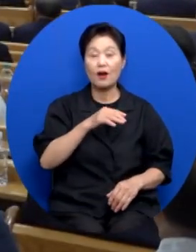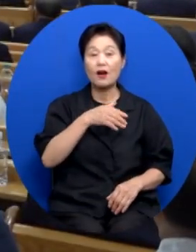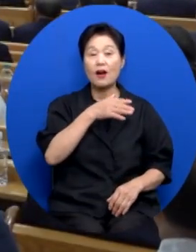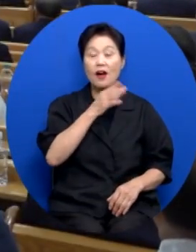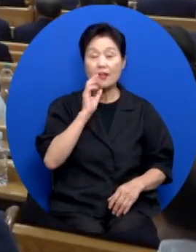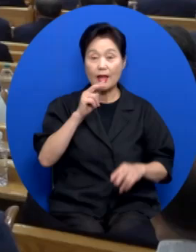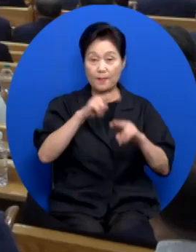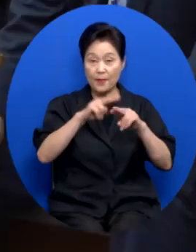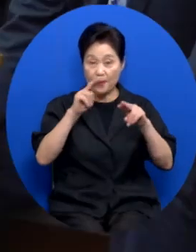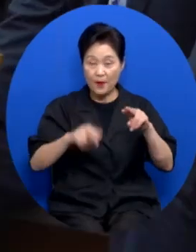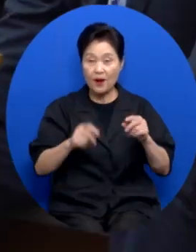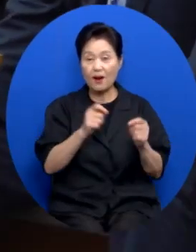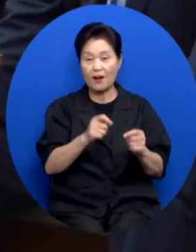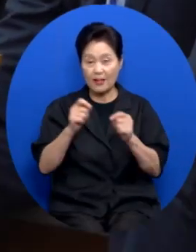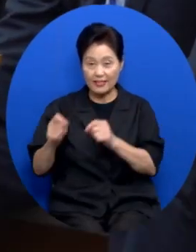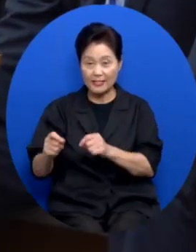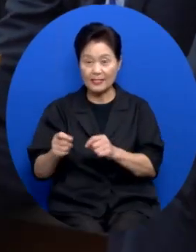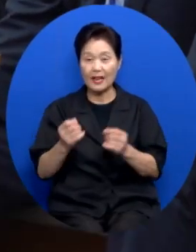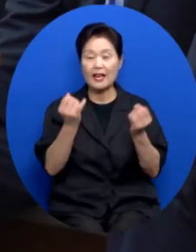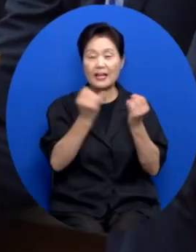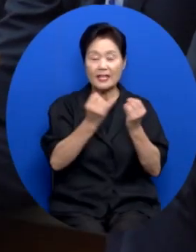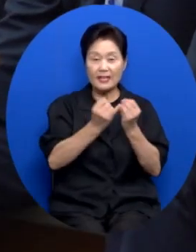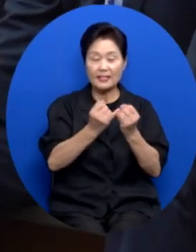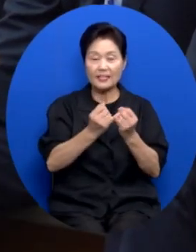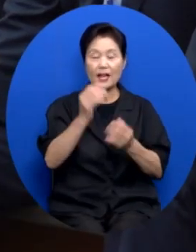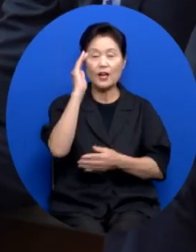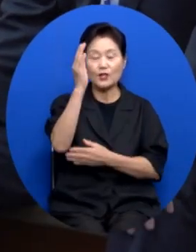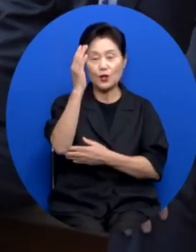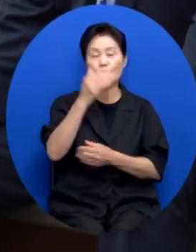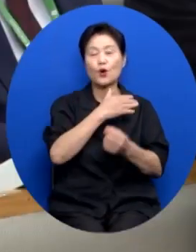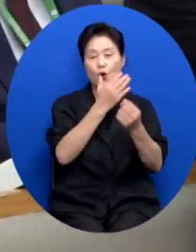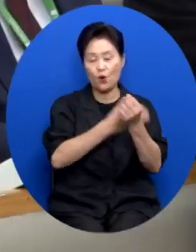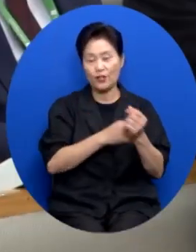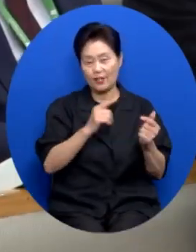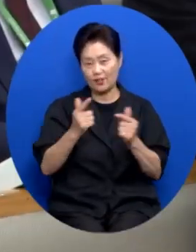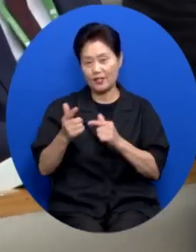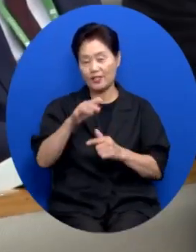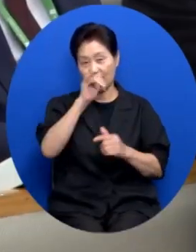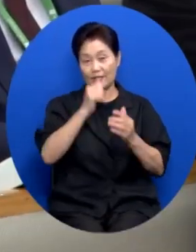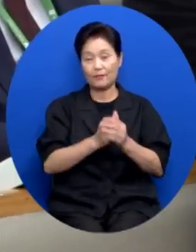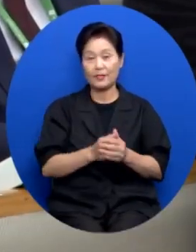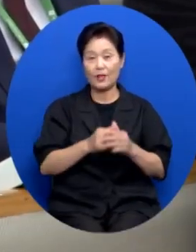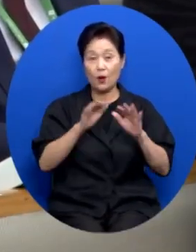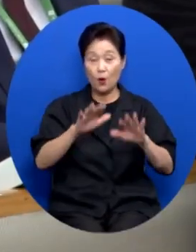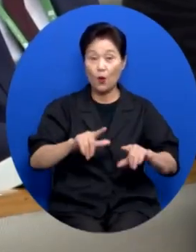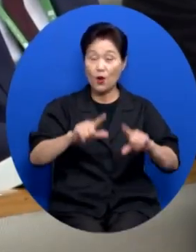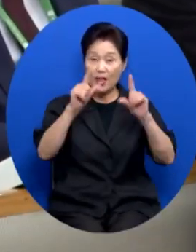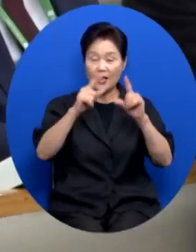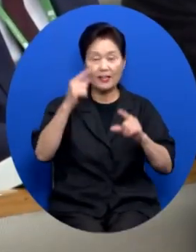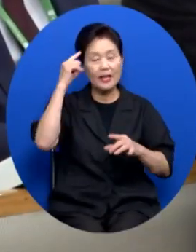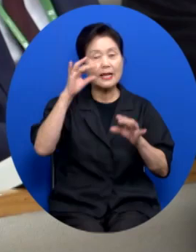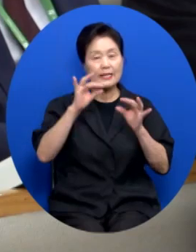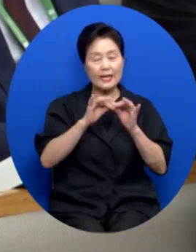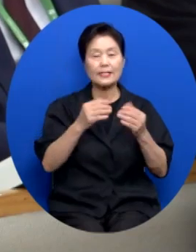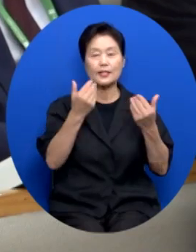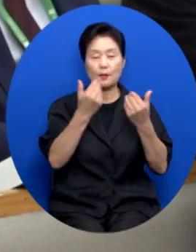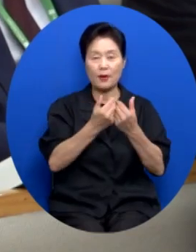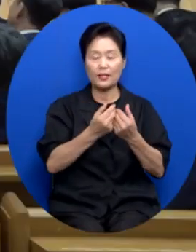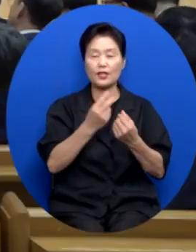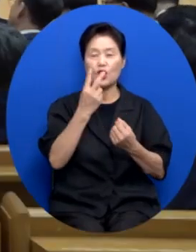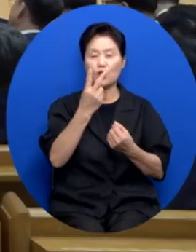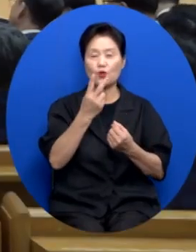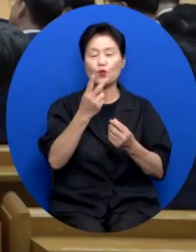여성 강도권입니다. 정년 연장은 단골 헌의안이지만 올해는 찬성과 반대 제안 둘 다